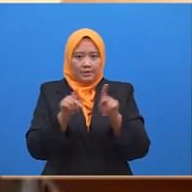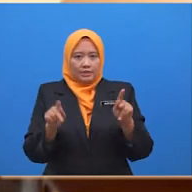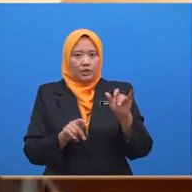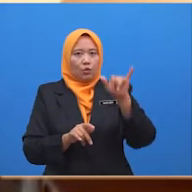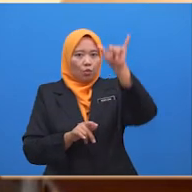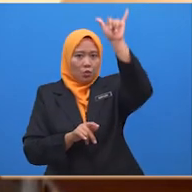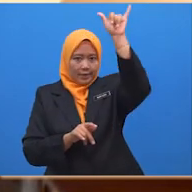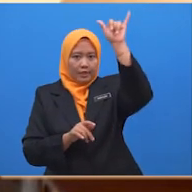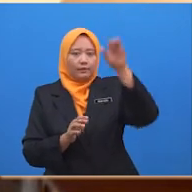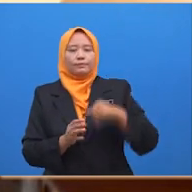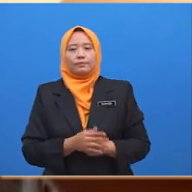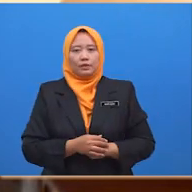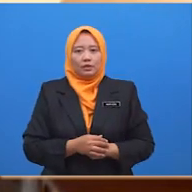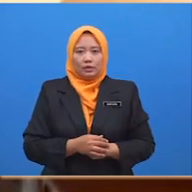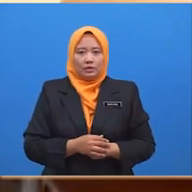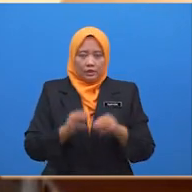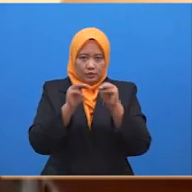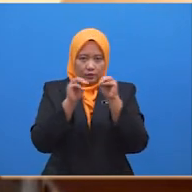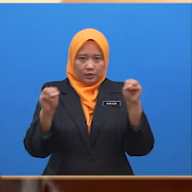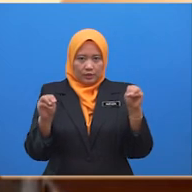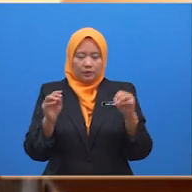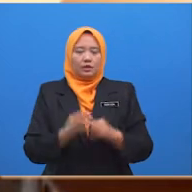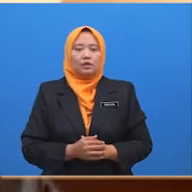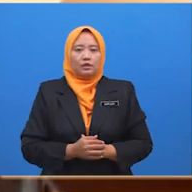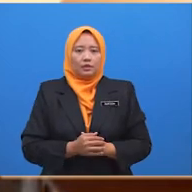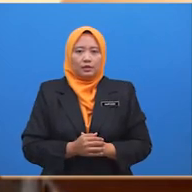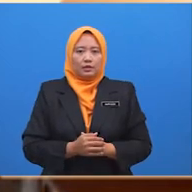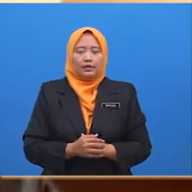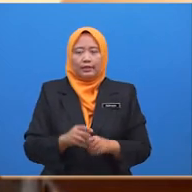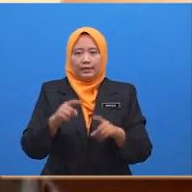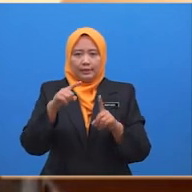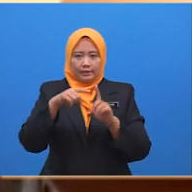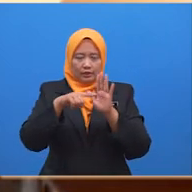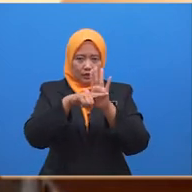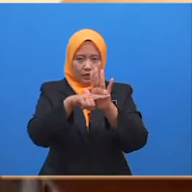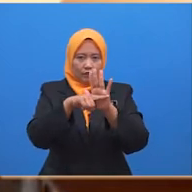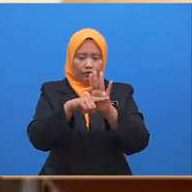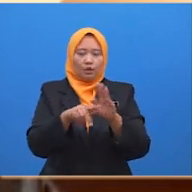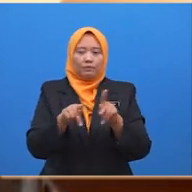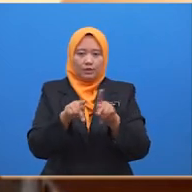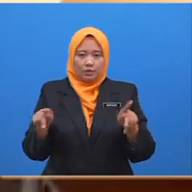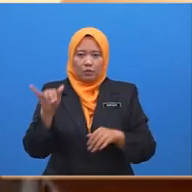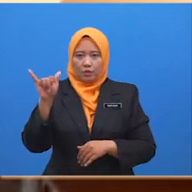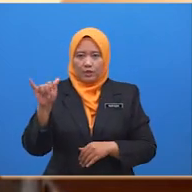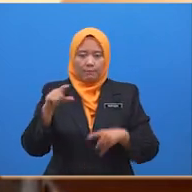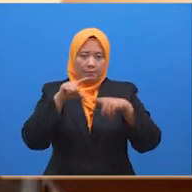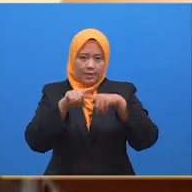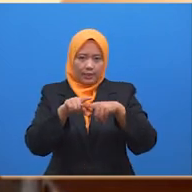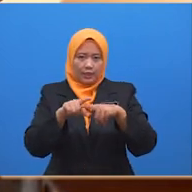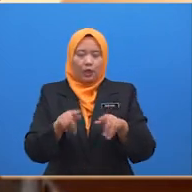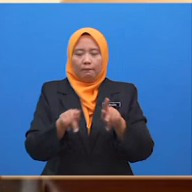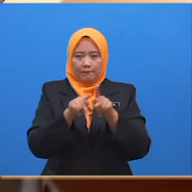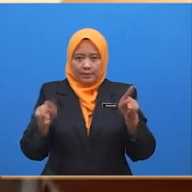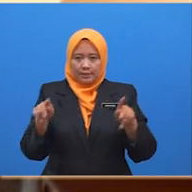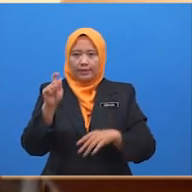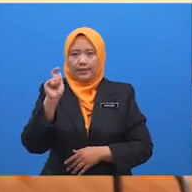Kecerunan M dapat ditentukan dengan rumus negatif pintasan Y bahagi pintasan